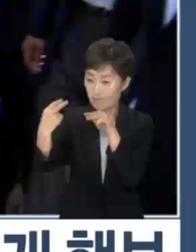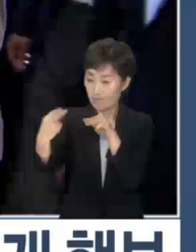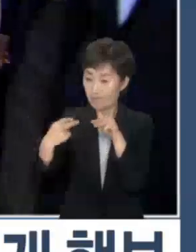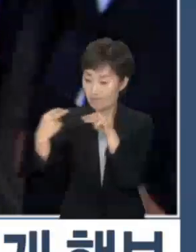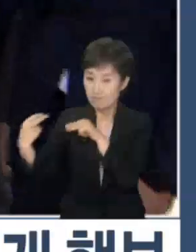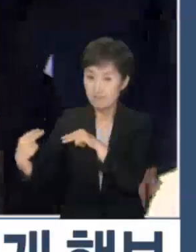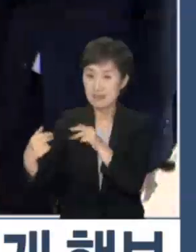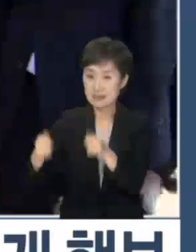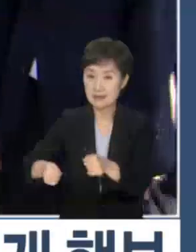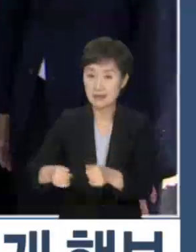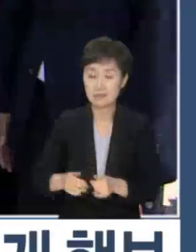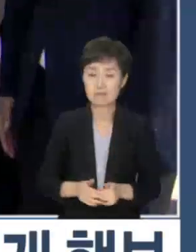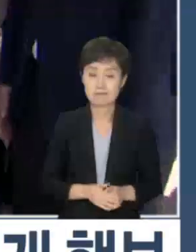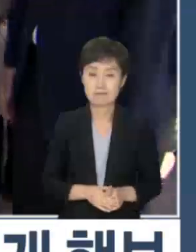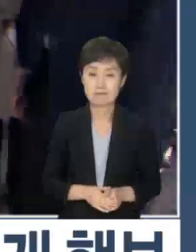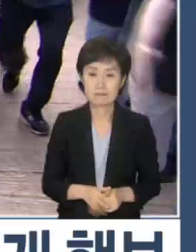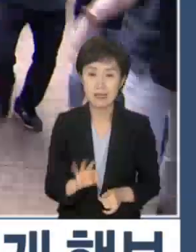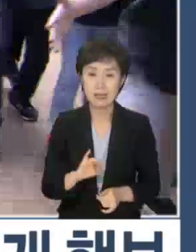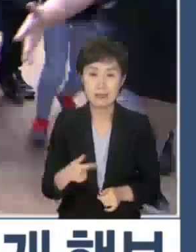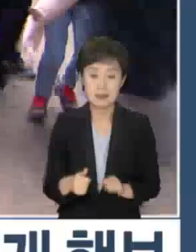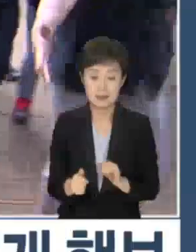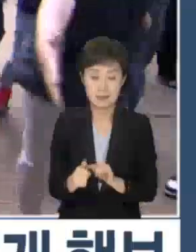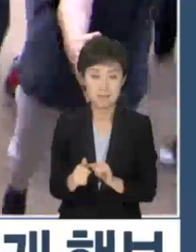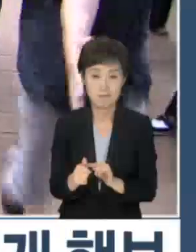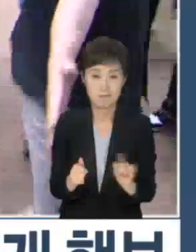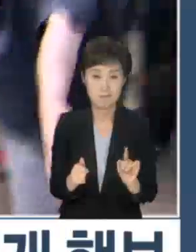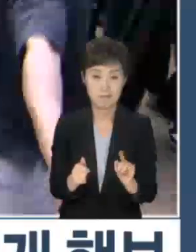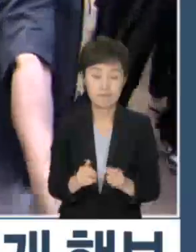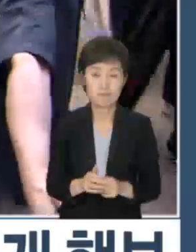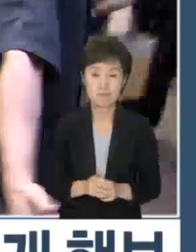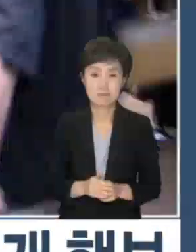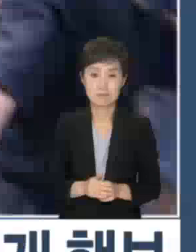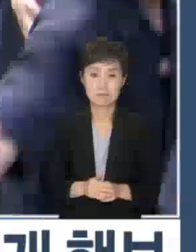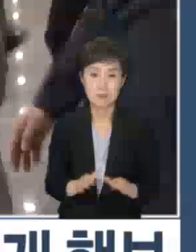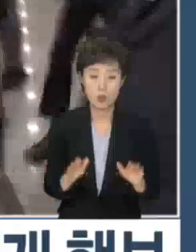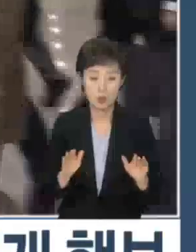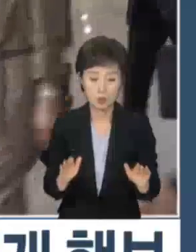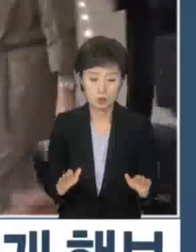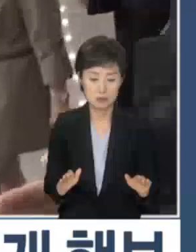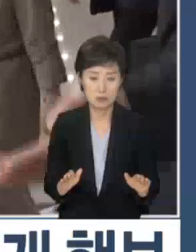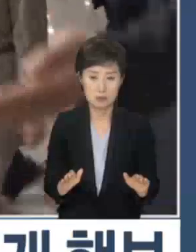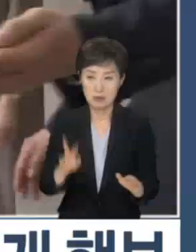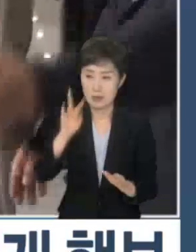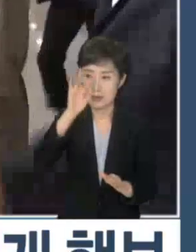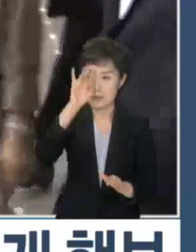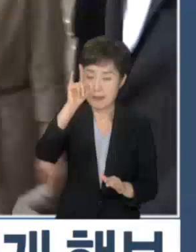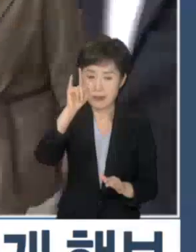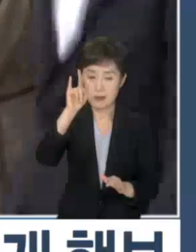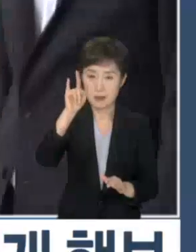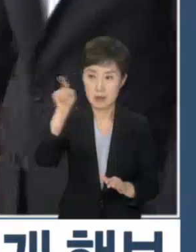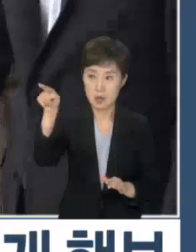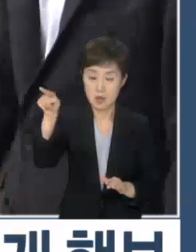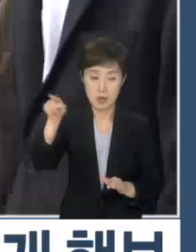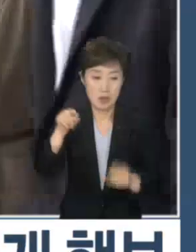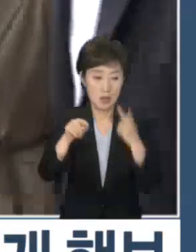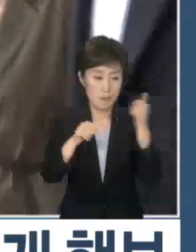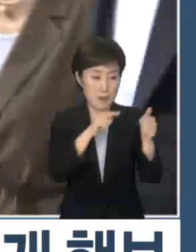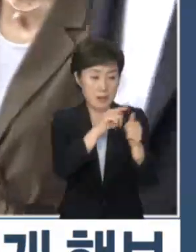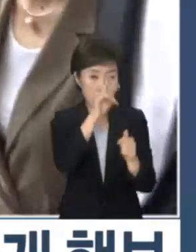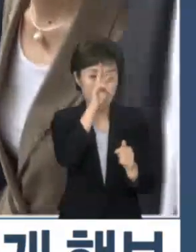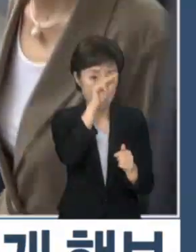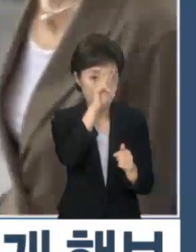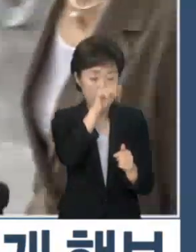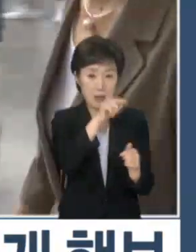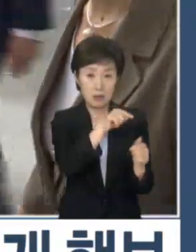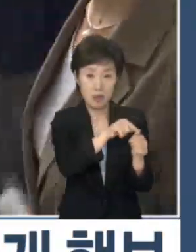만났을 텐데. 특히 이제 인요한 위원장 같은 경우는 오늘 이제 박정희 대통령, 인요한 위원장